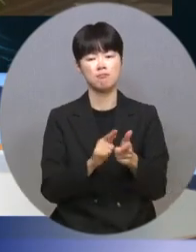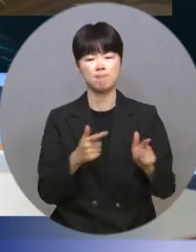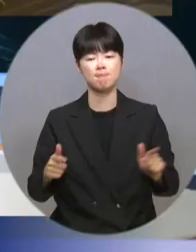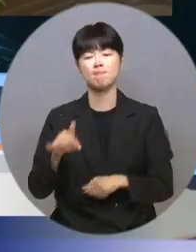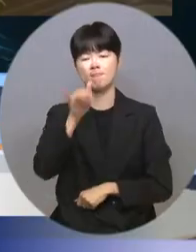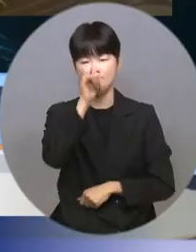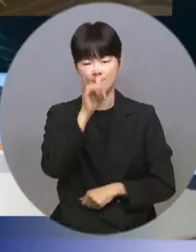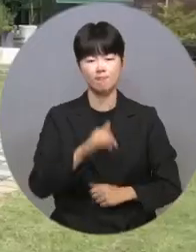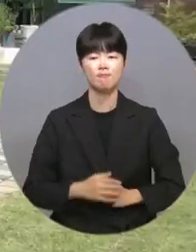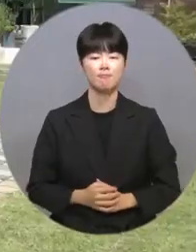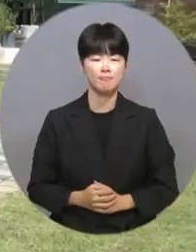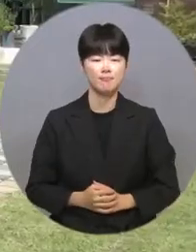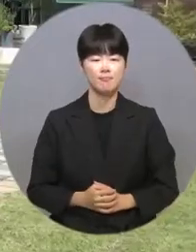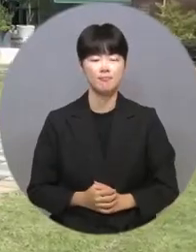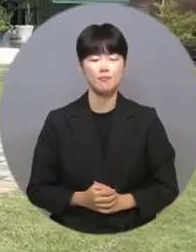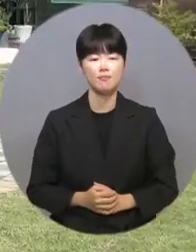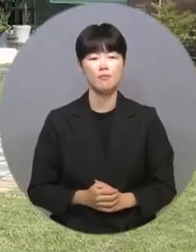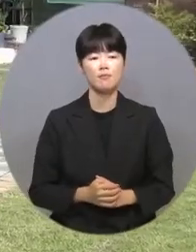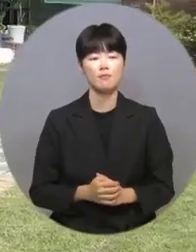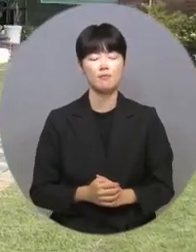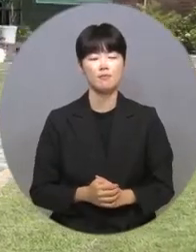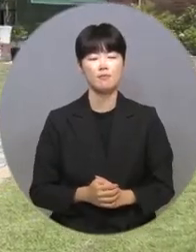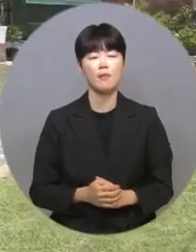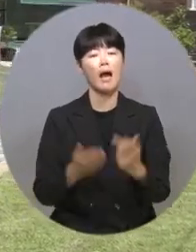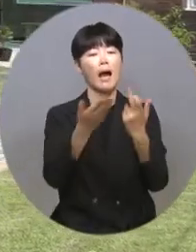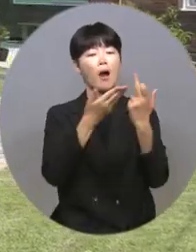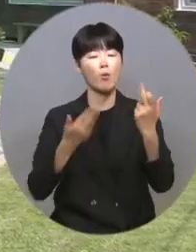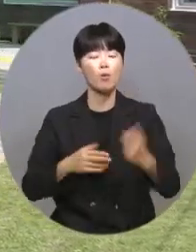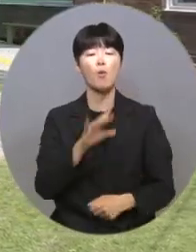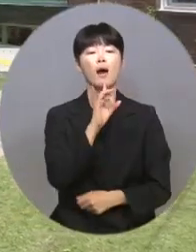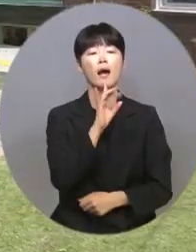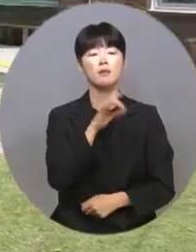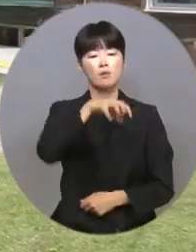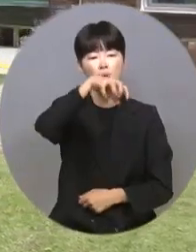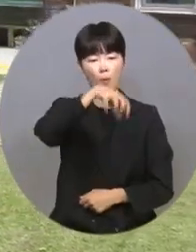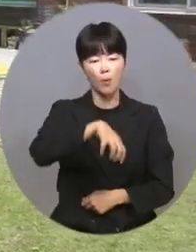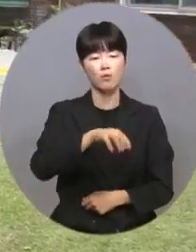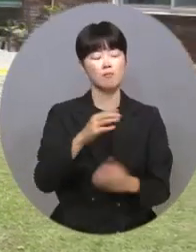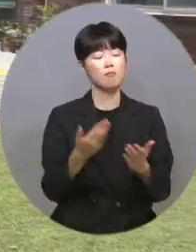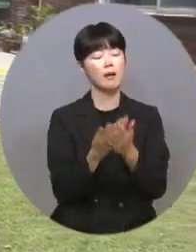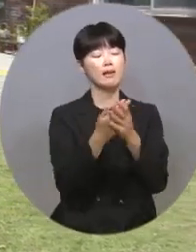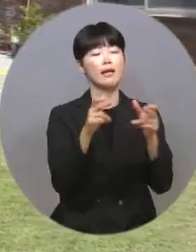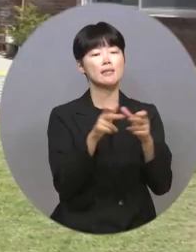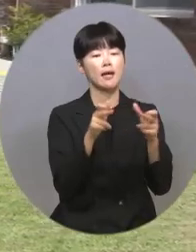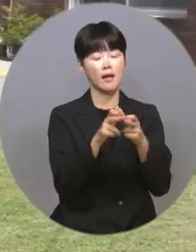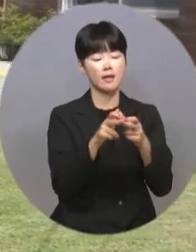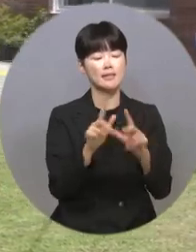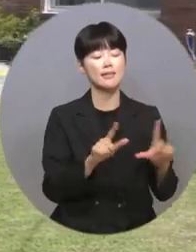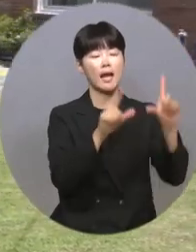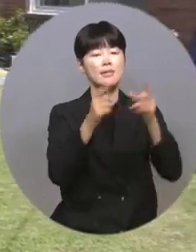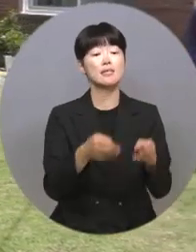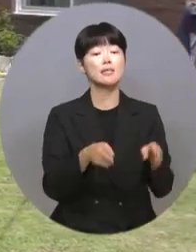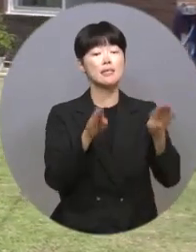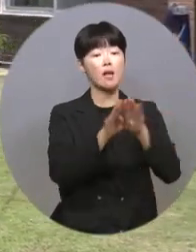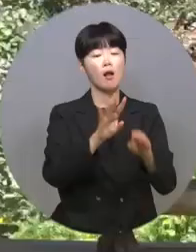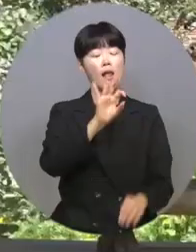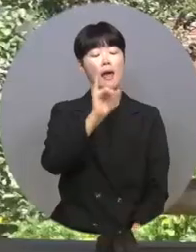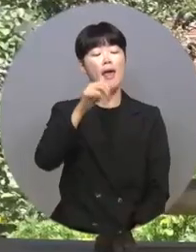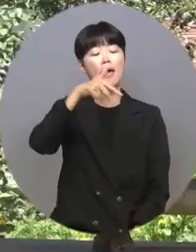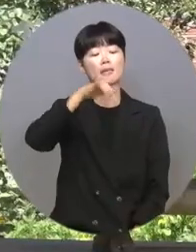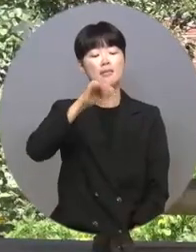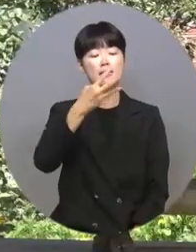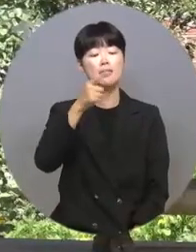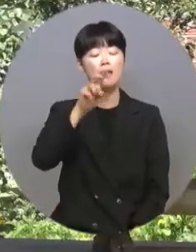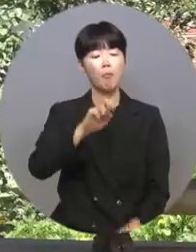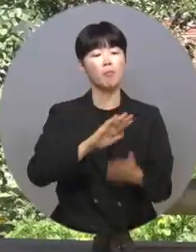봤습니다. 강원도 강릉에 위치한 발달장애인 거주시설 에즈람에서 변화가 일고 있습니다.